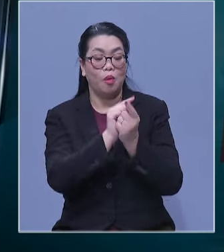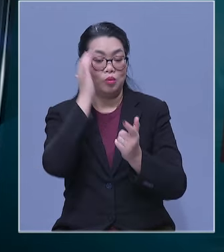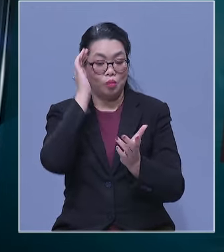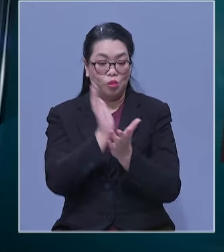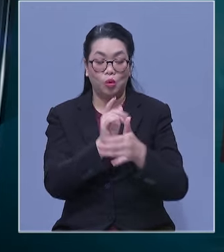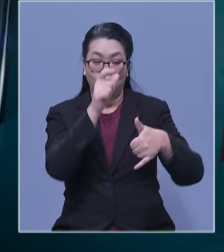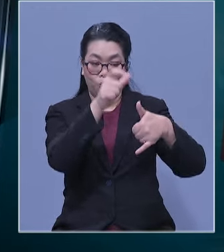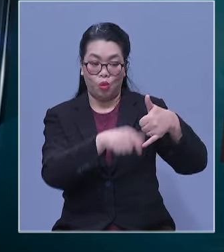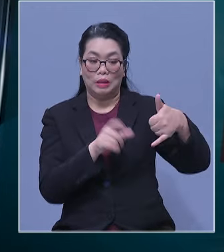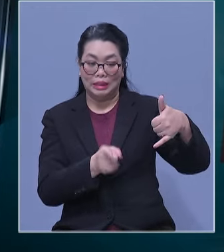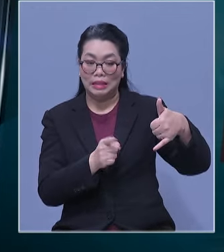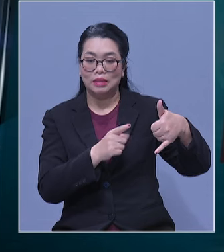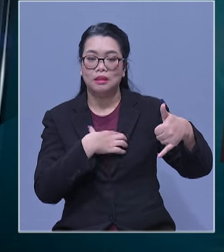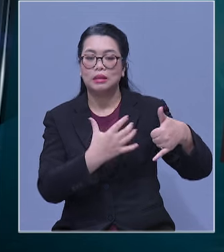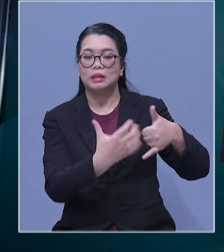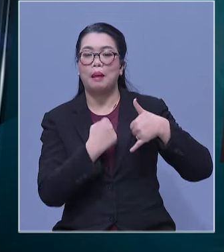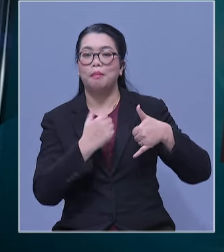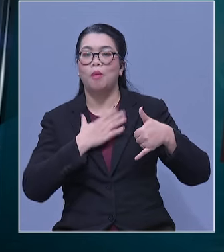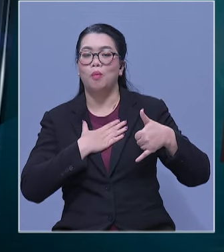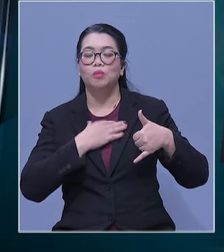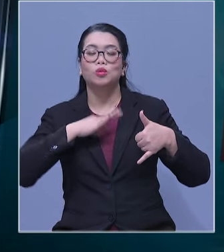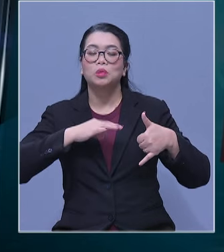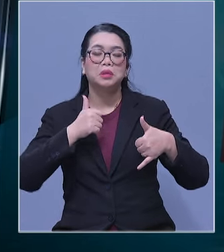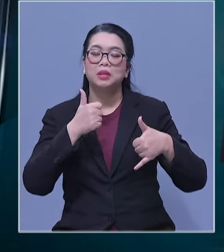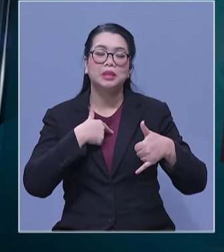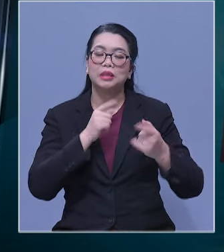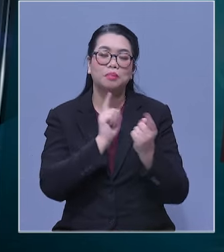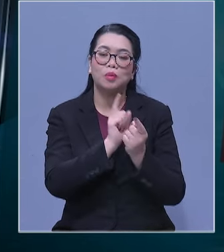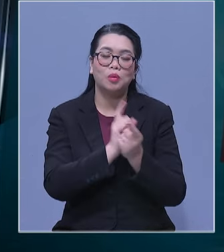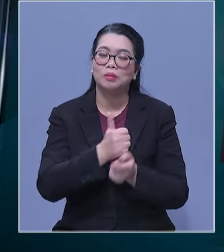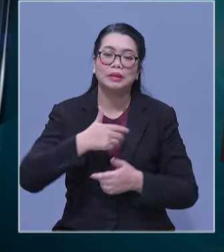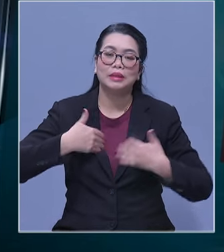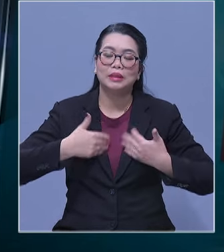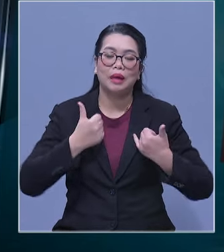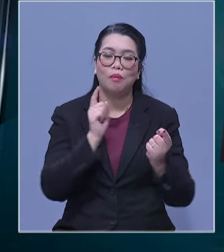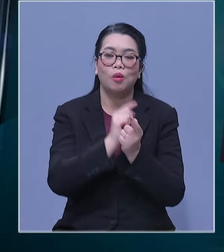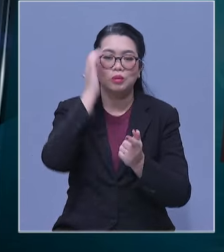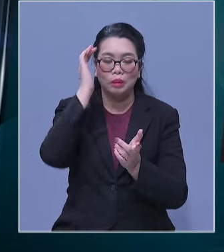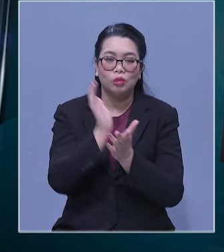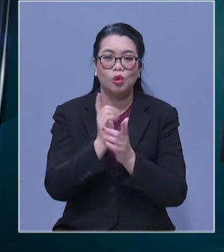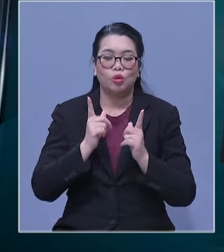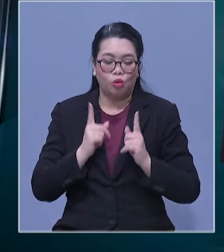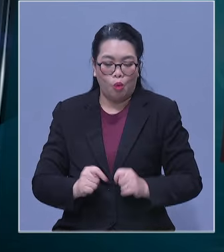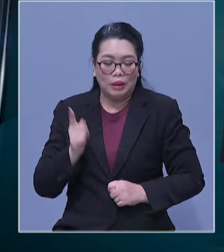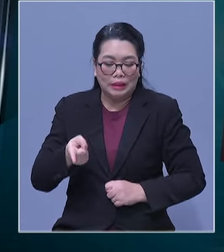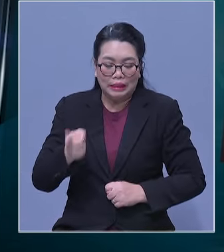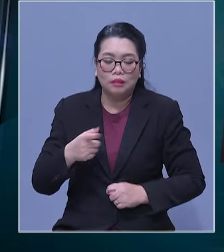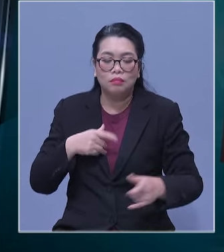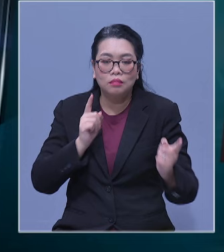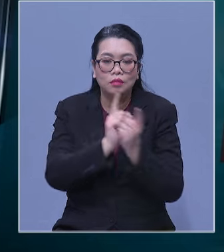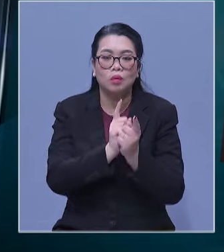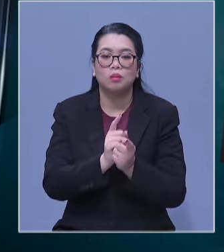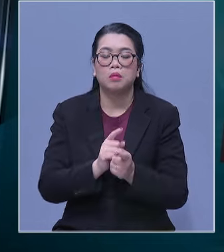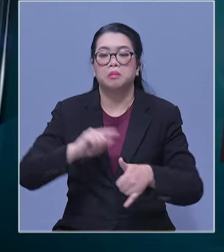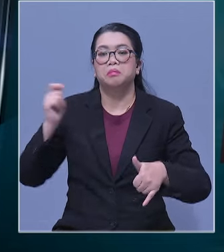แล้วค่ะแต่เจอแบบนี้นะคะคือสกัดจับตำรวจก็พาตัวเขาส่งพนักงานสอบสวนสน.ประชาชื่นดำเนินคดีต่อไปข้อหาแรงที